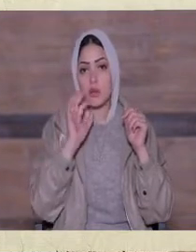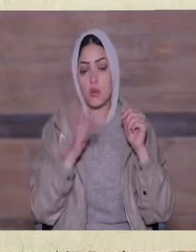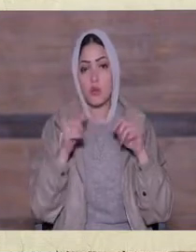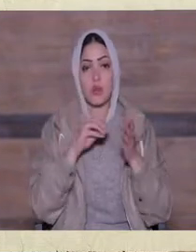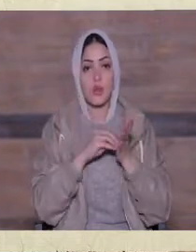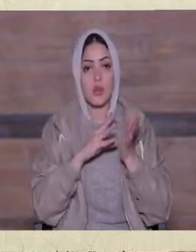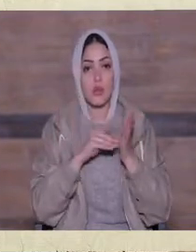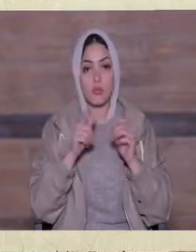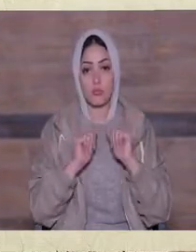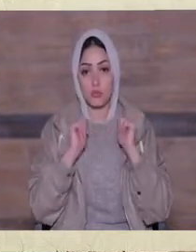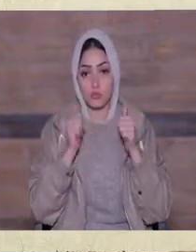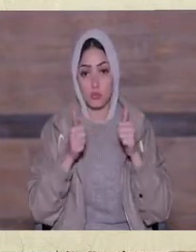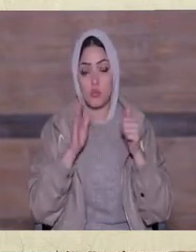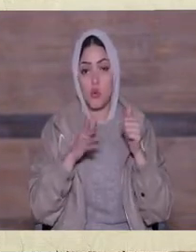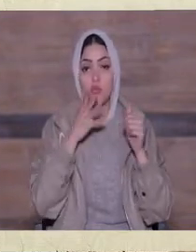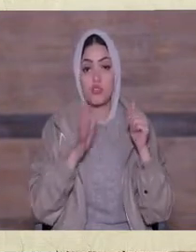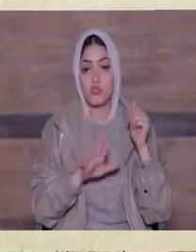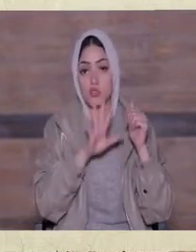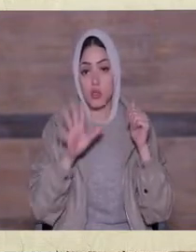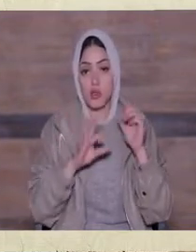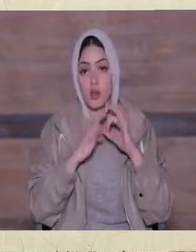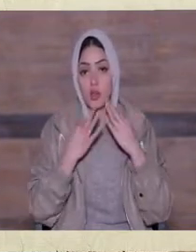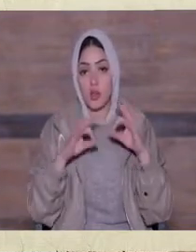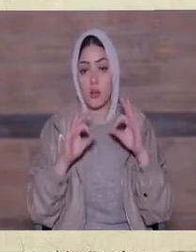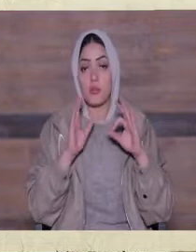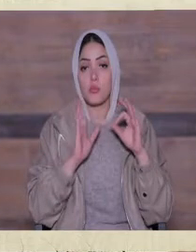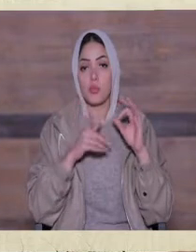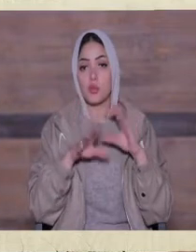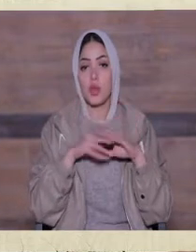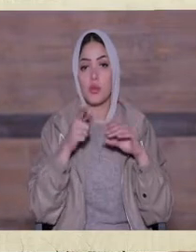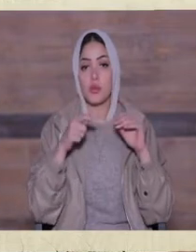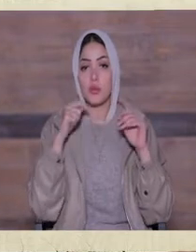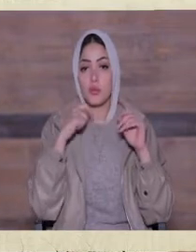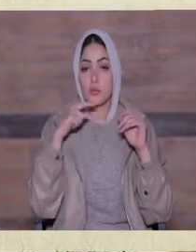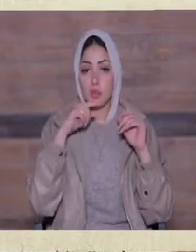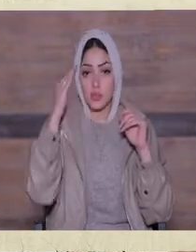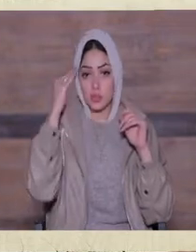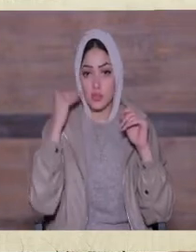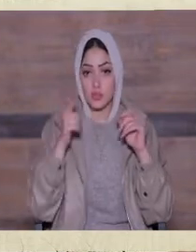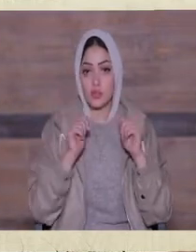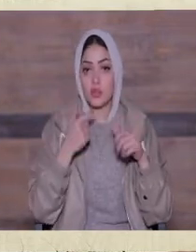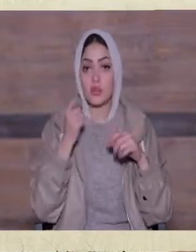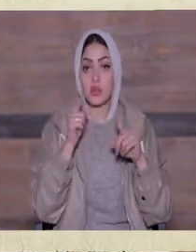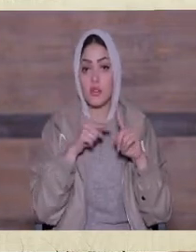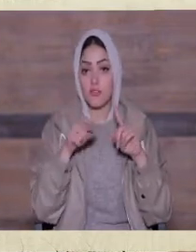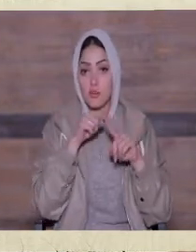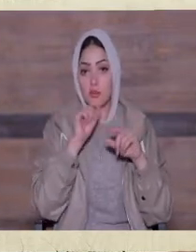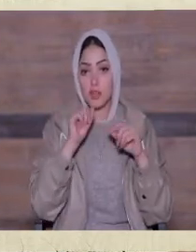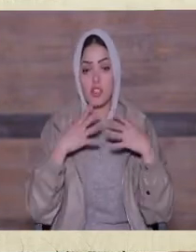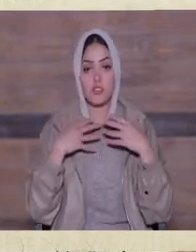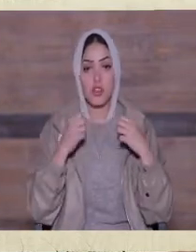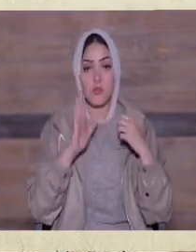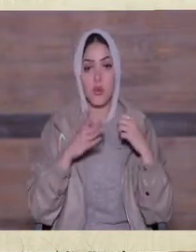تاخده، وده بشكل عام فايدة رئيسية للمريضة، ان هي كمان نسبة الشفاء هتكون عالية والعلاج